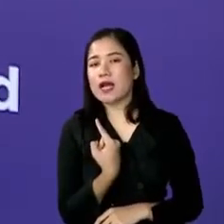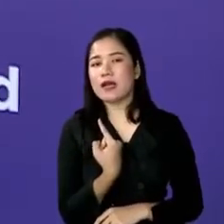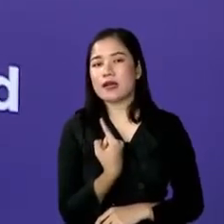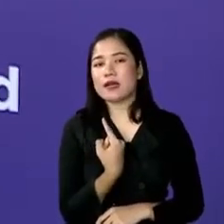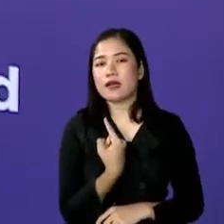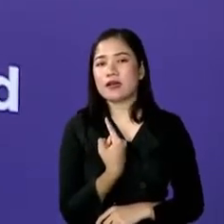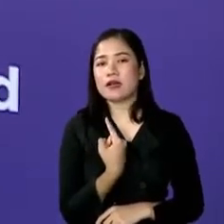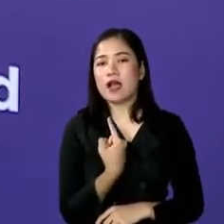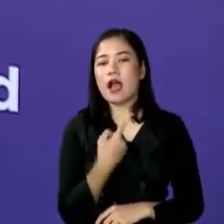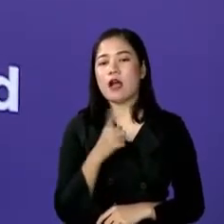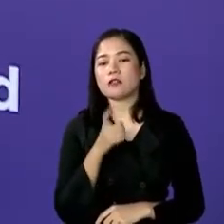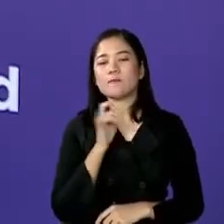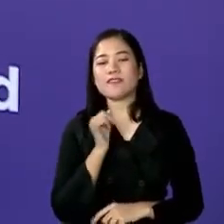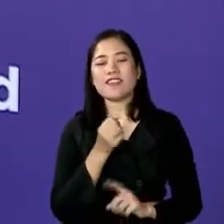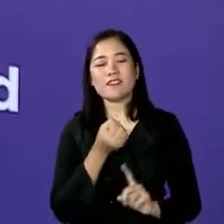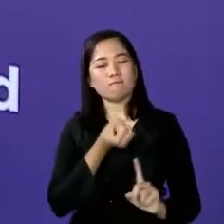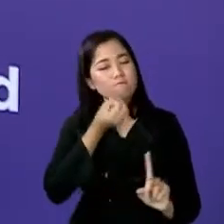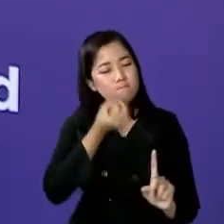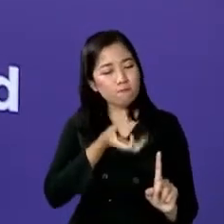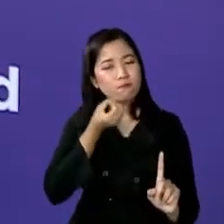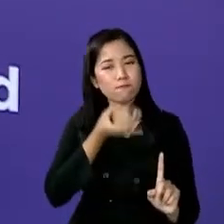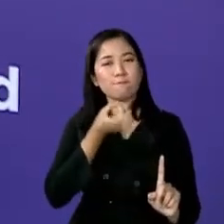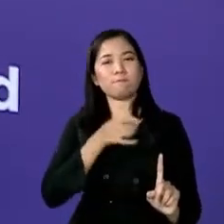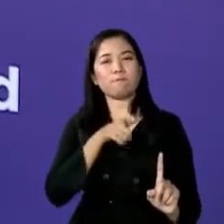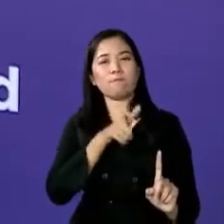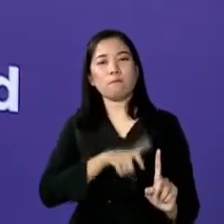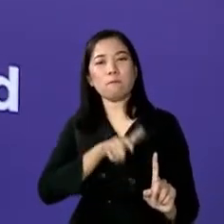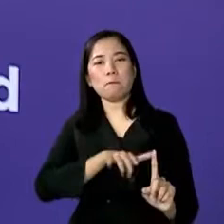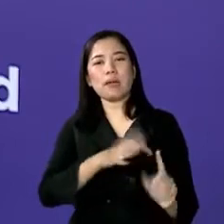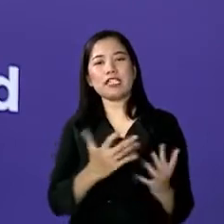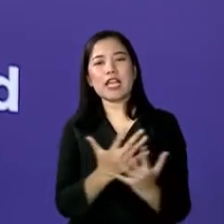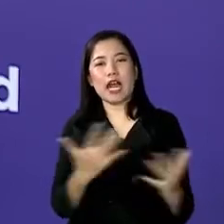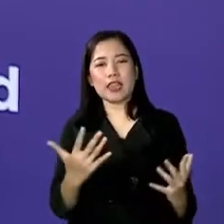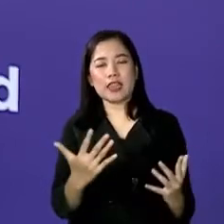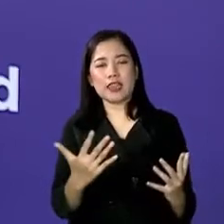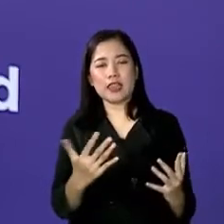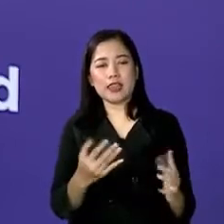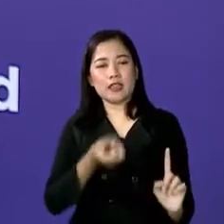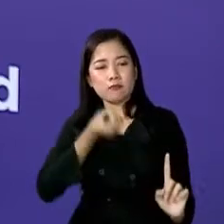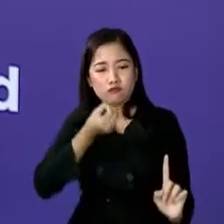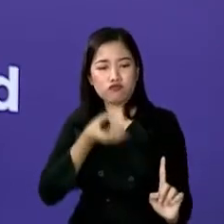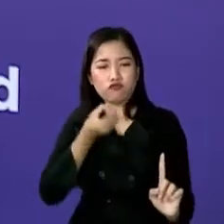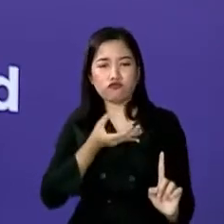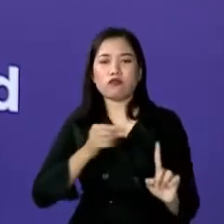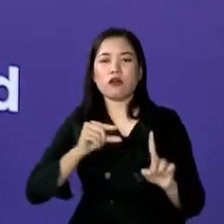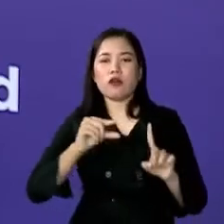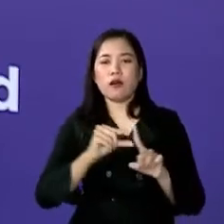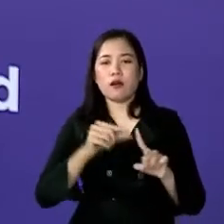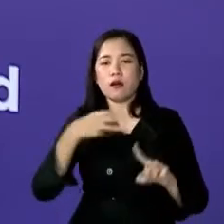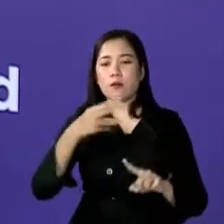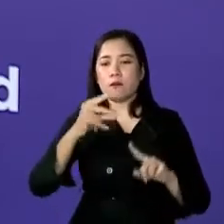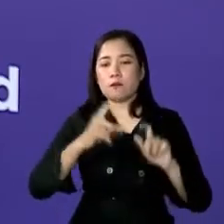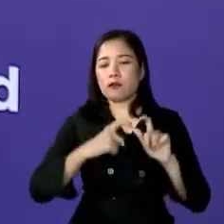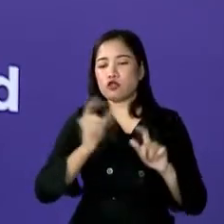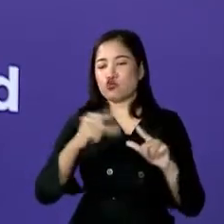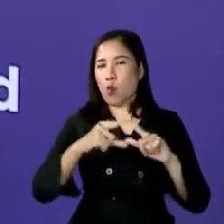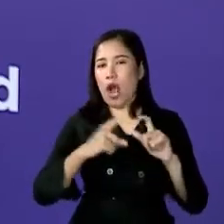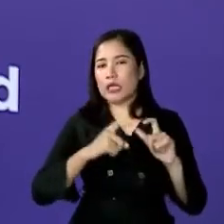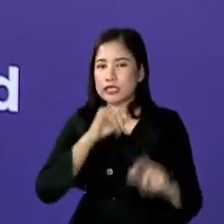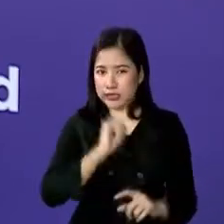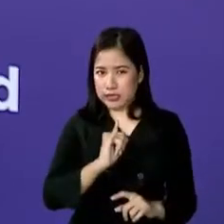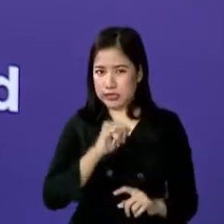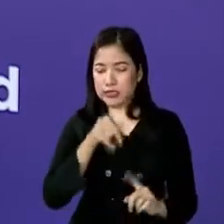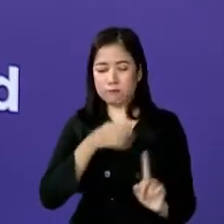tindakan persuasif kepada masyarakat kita mendidik masyarakat juga merupakan salah satu fungsi pemerintah